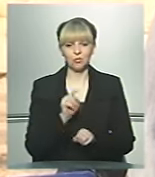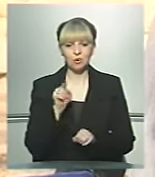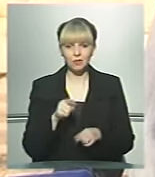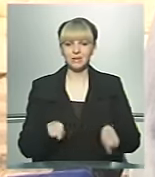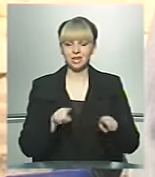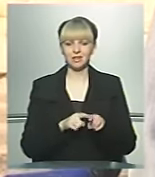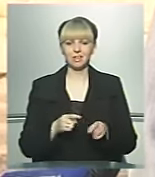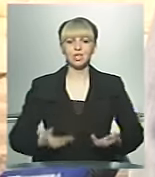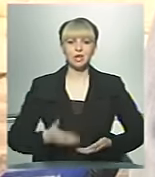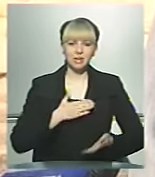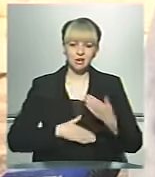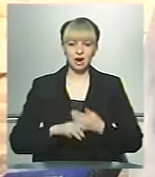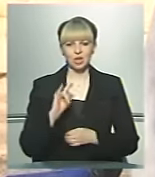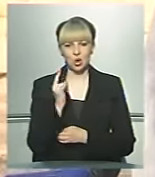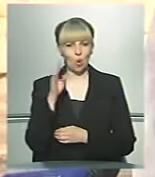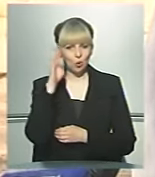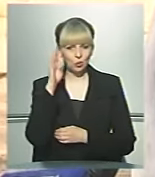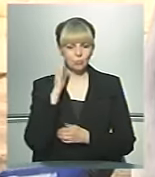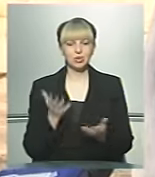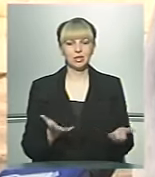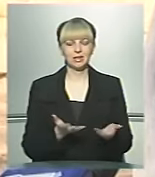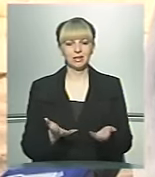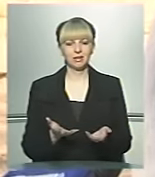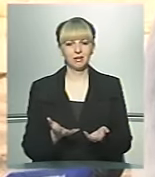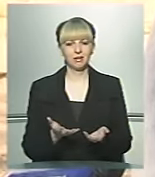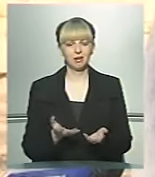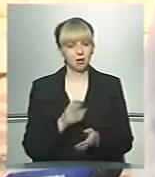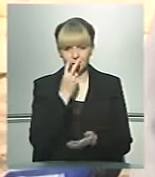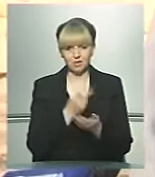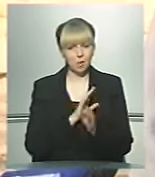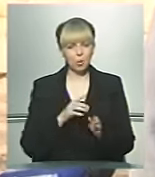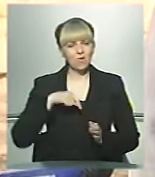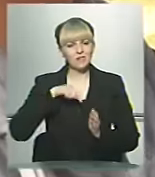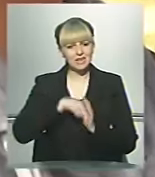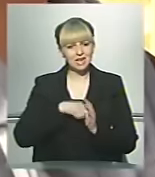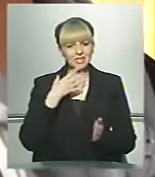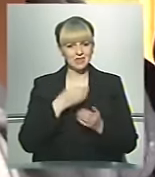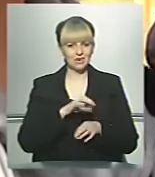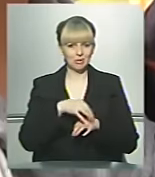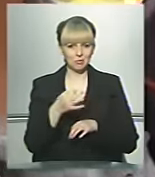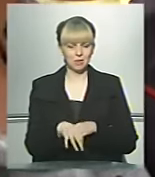такий життєрадісний хлопчик, який не показує зсередини свій біль. Він